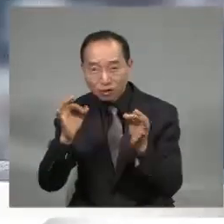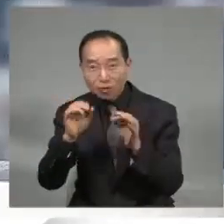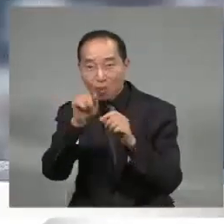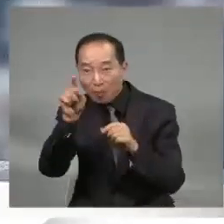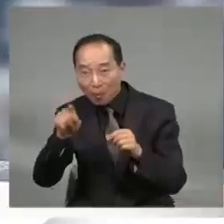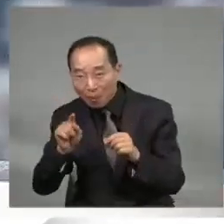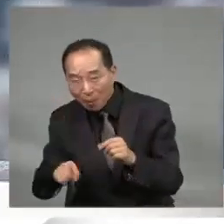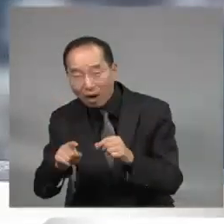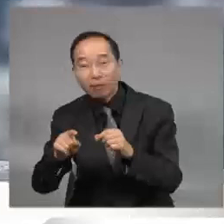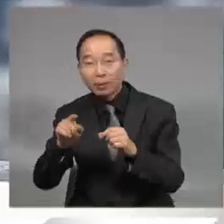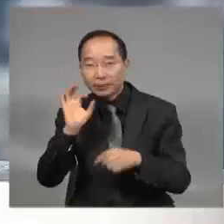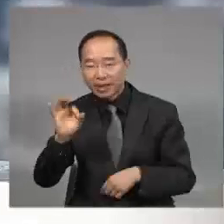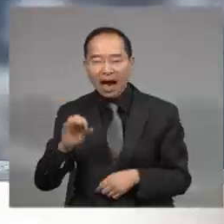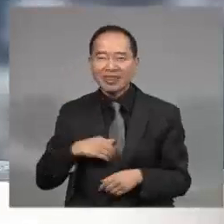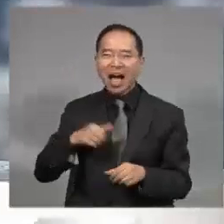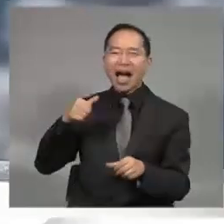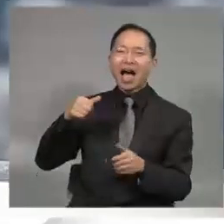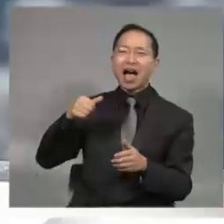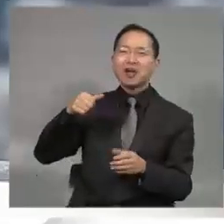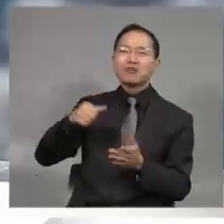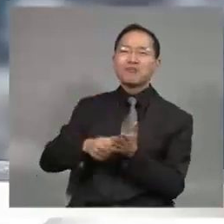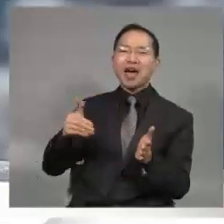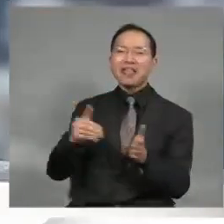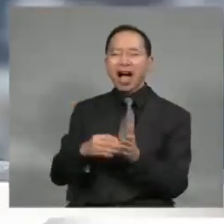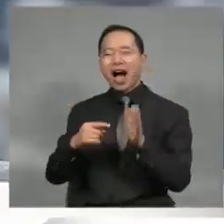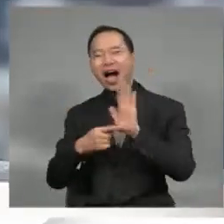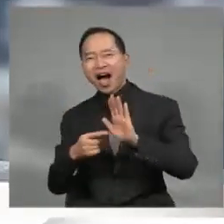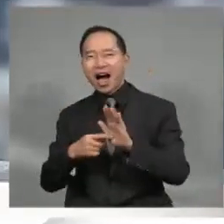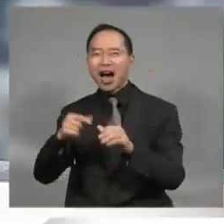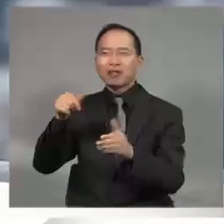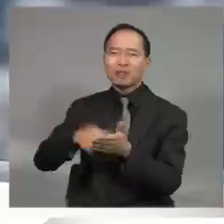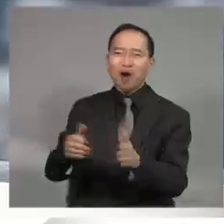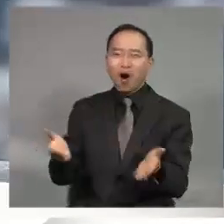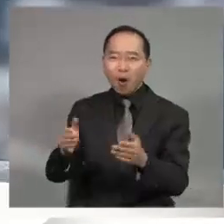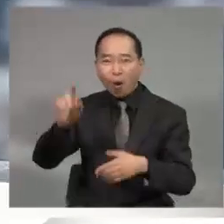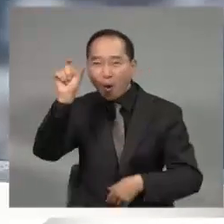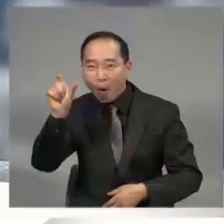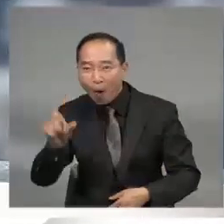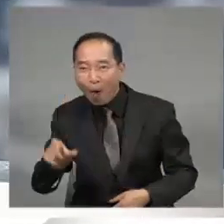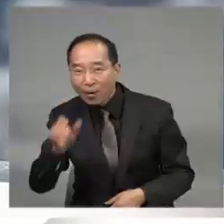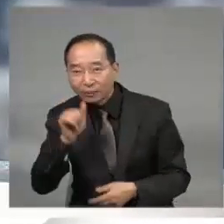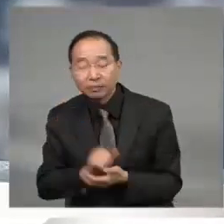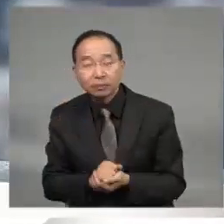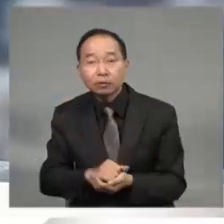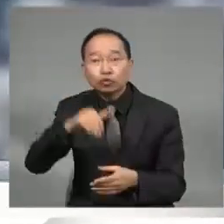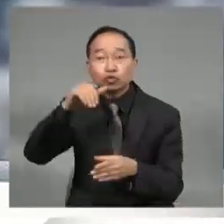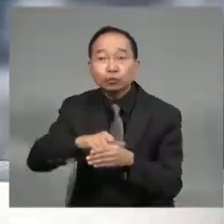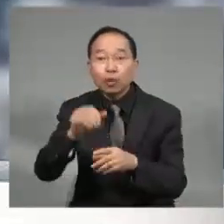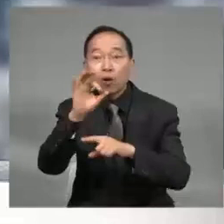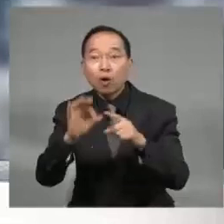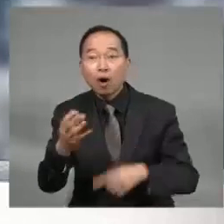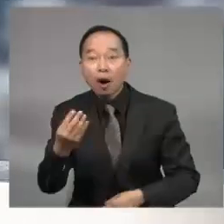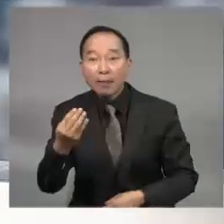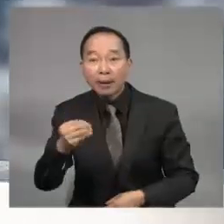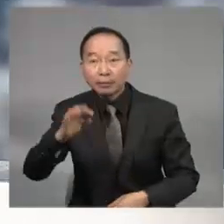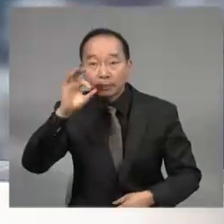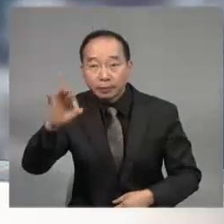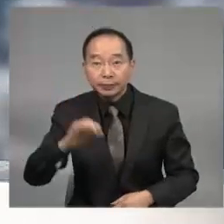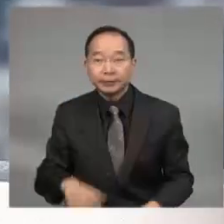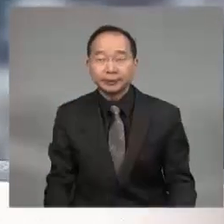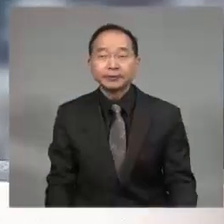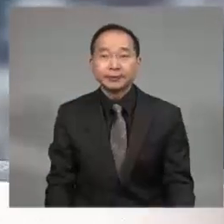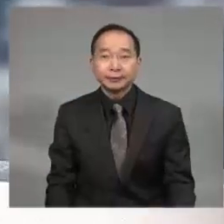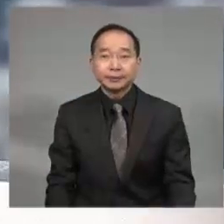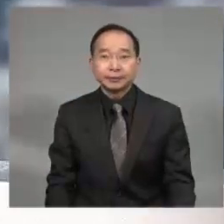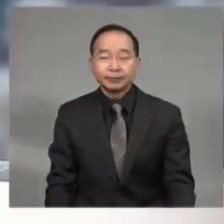독려를 하는 분들도 많이 계십니다. 네. 자, 그럼 현재까지 사전투표 투표율 상황부터 살펴볼까요? 가상 스튜디오의